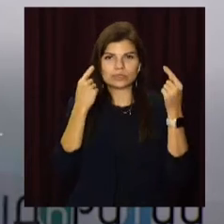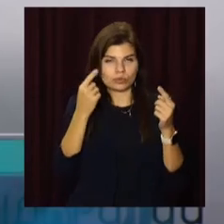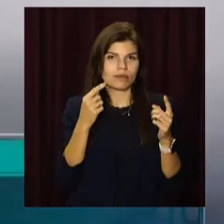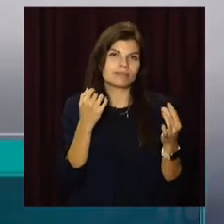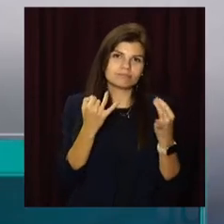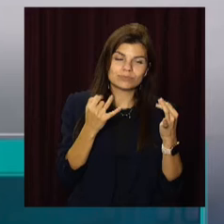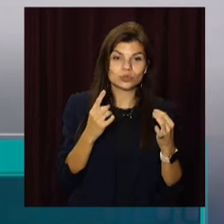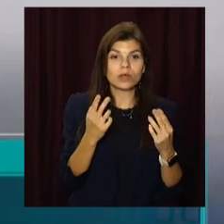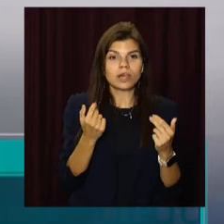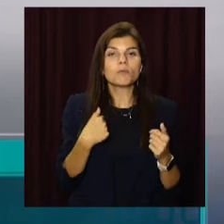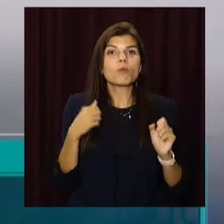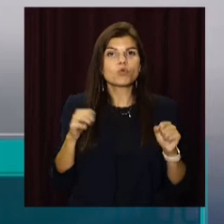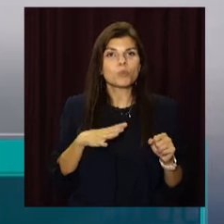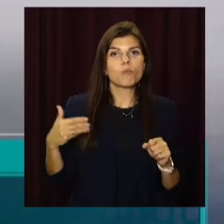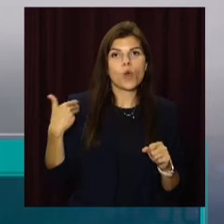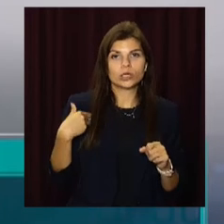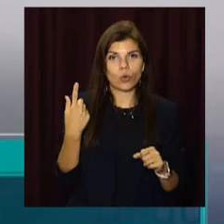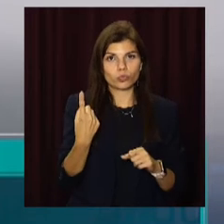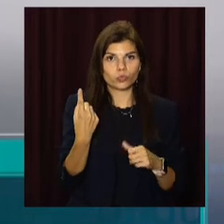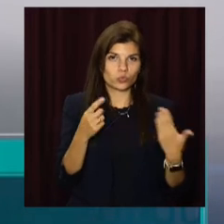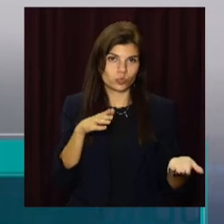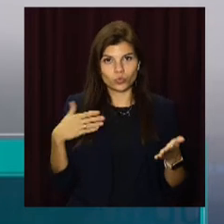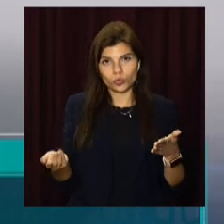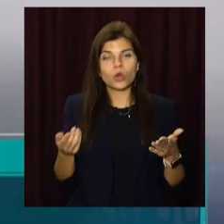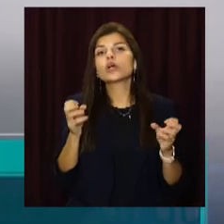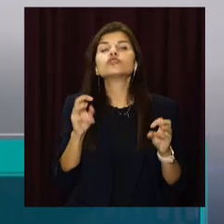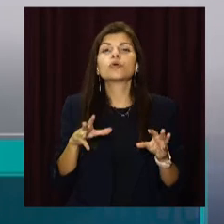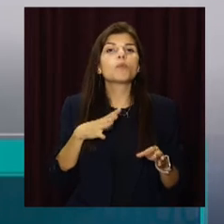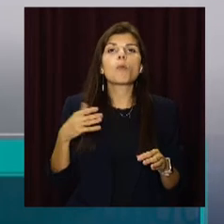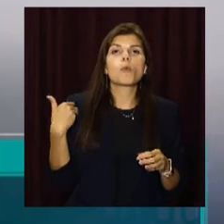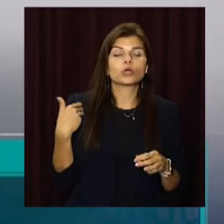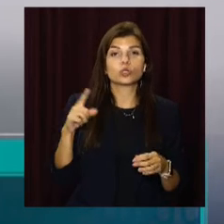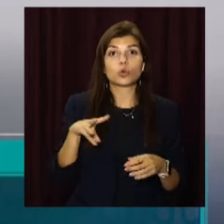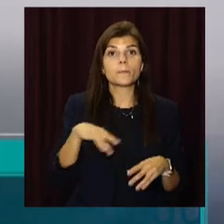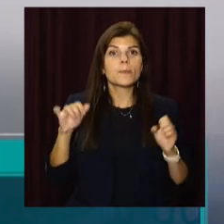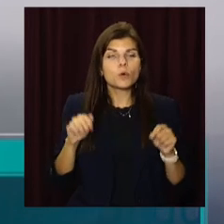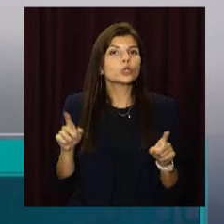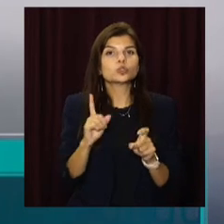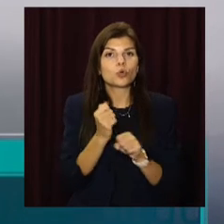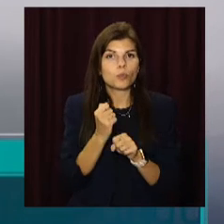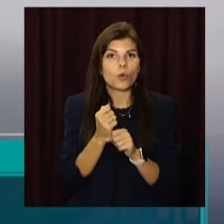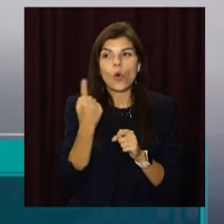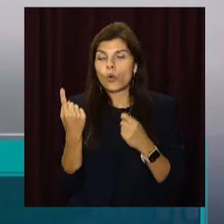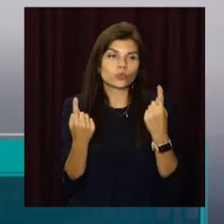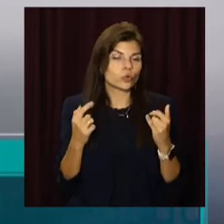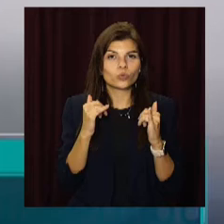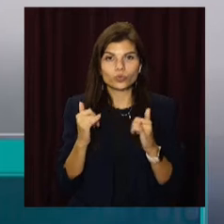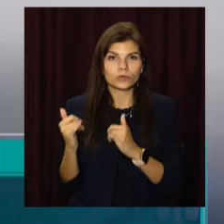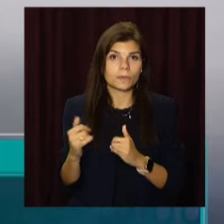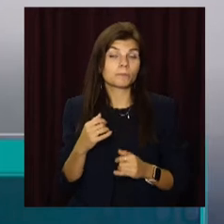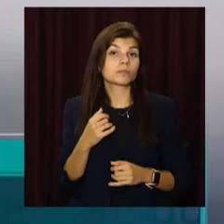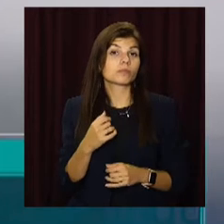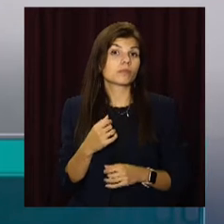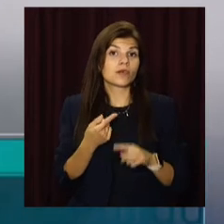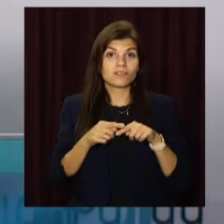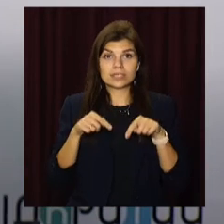бути корисні один одному. І чим корисні? Тим, що ми можемо щось робити один для одного. Цей, у нас в